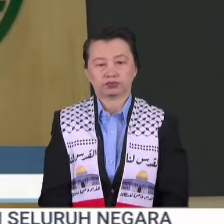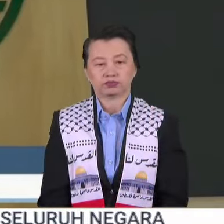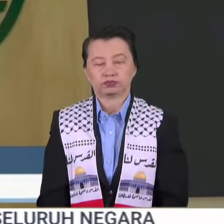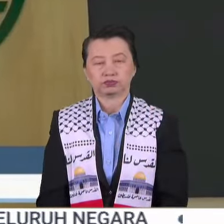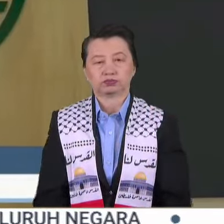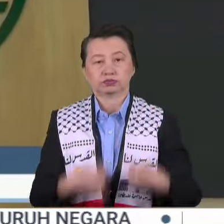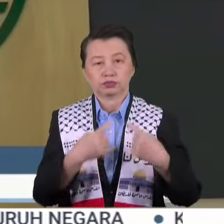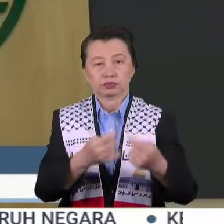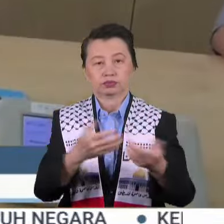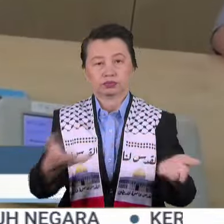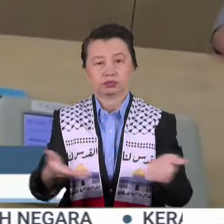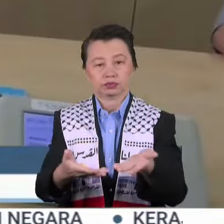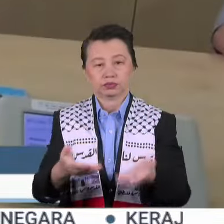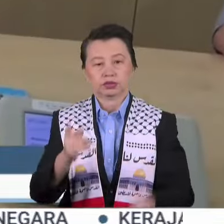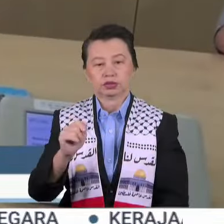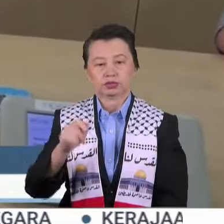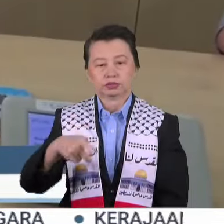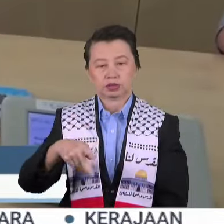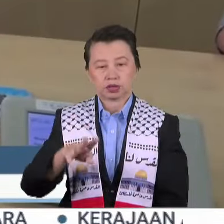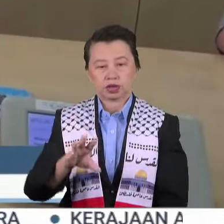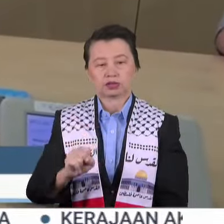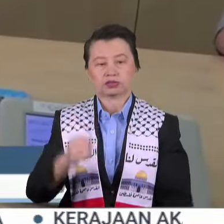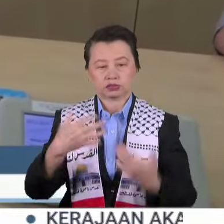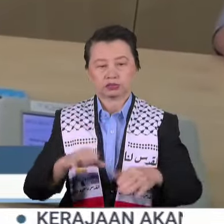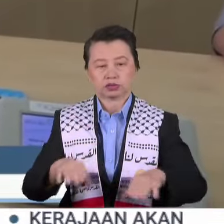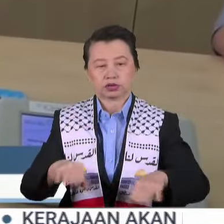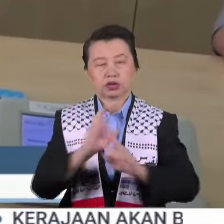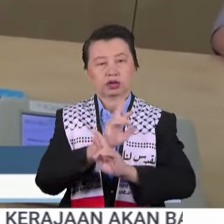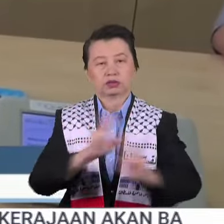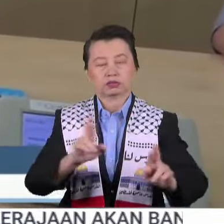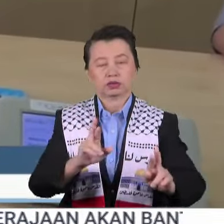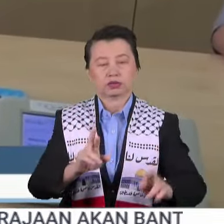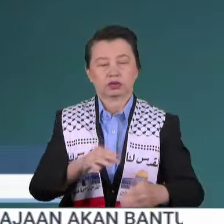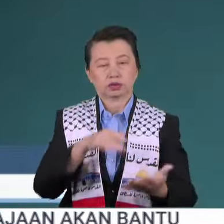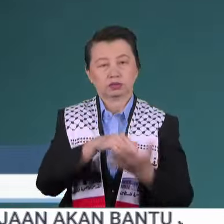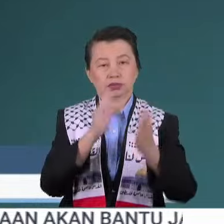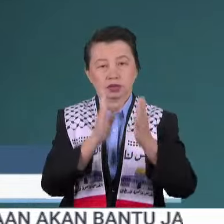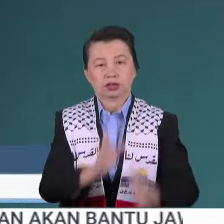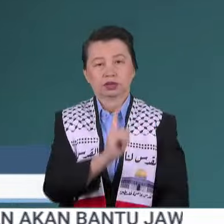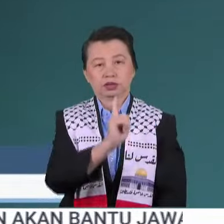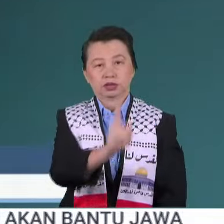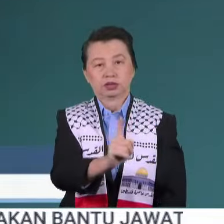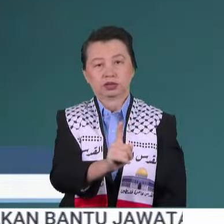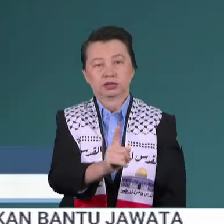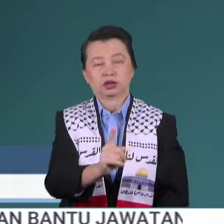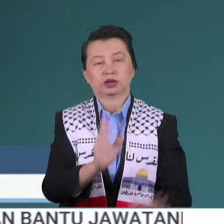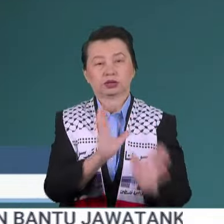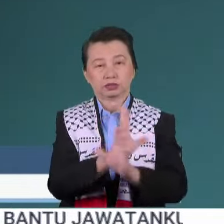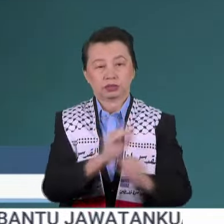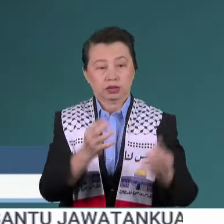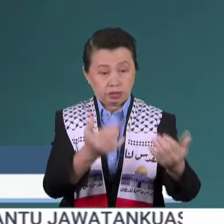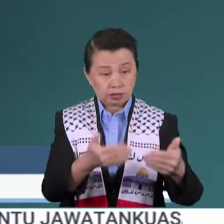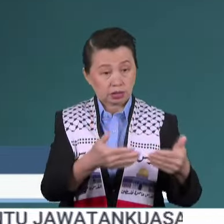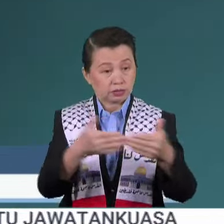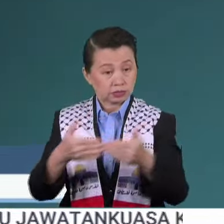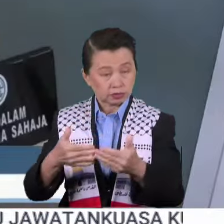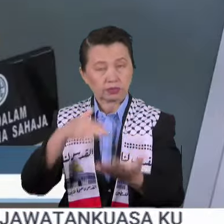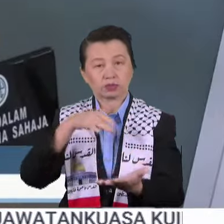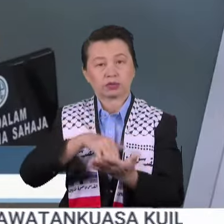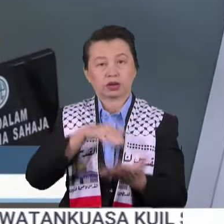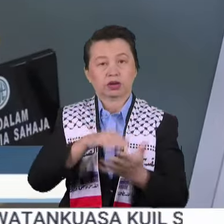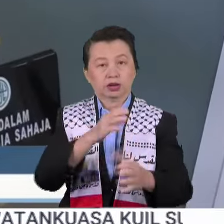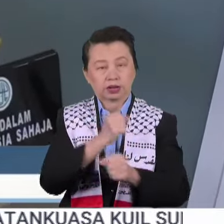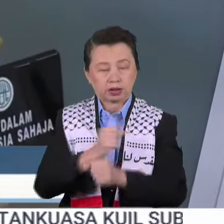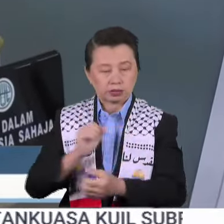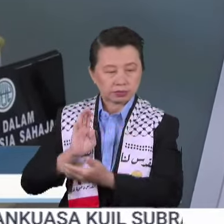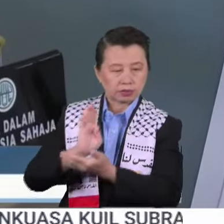Sejak diperkenalkan, TBS sudah melaksanakan bantuan bagi memastikan pelajar Islam tempatan khususnya yang hendak menyambungkan pelajaran